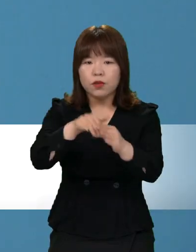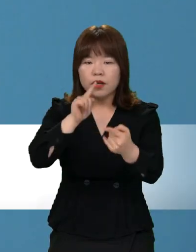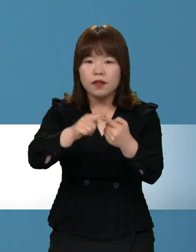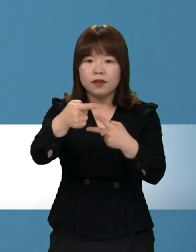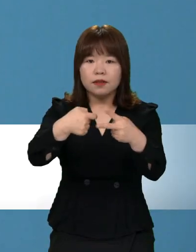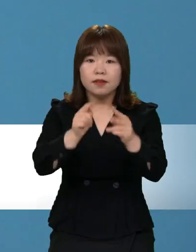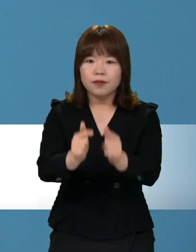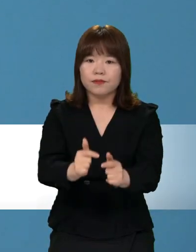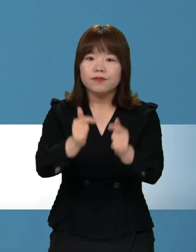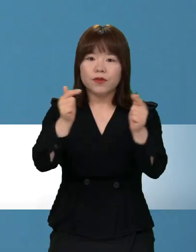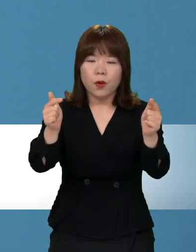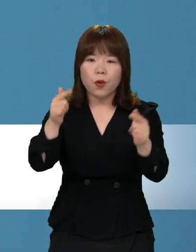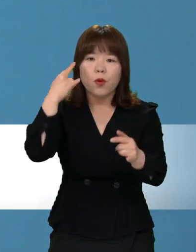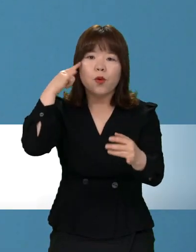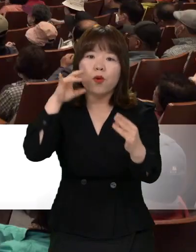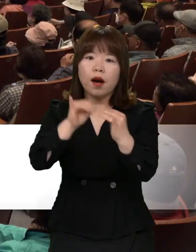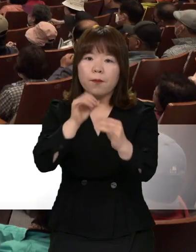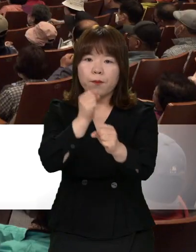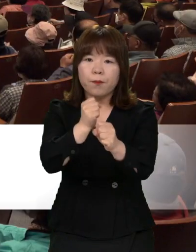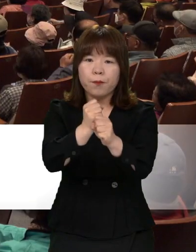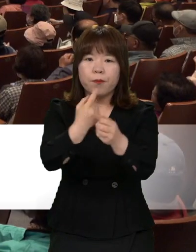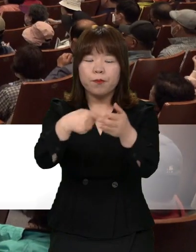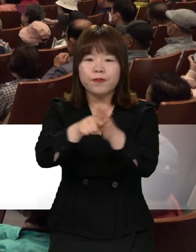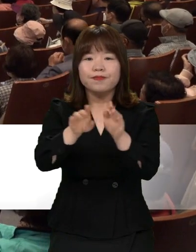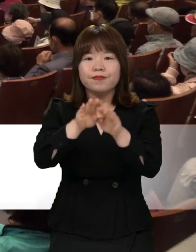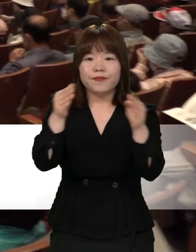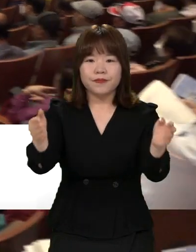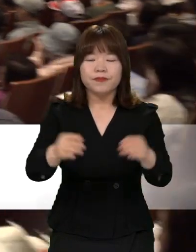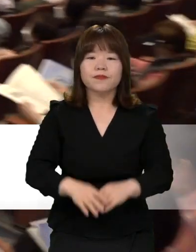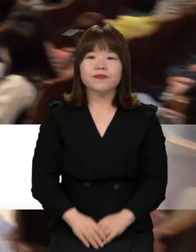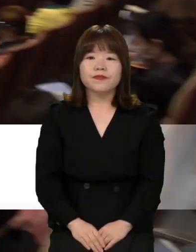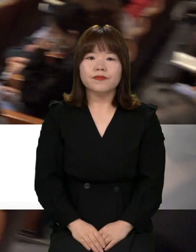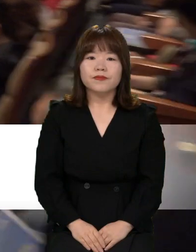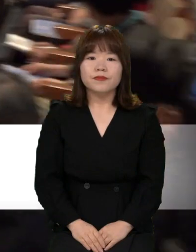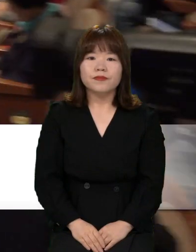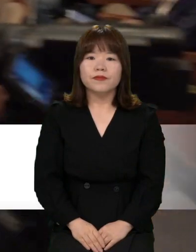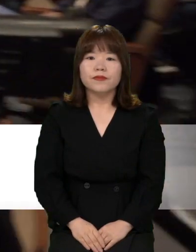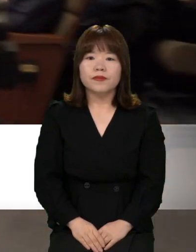대한 이해도를 높이고 공감대를 형성하기 위해 열렸습니다.